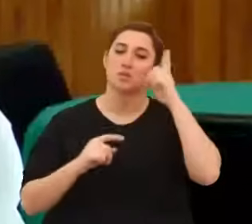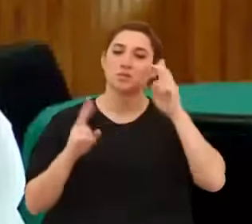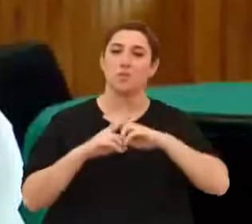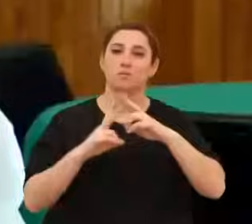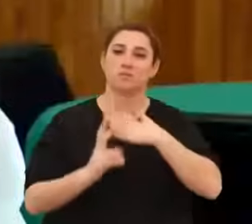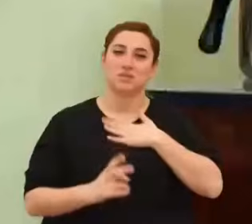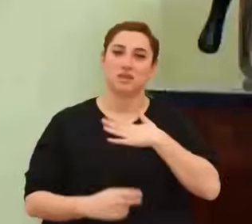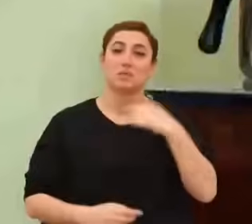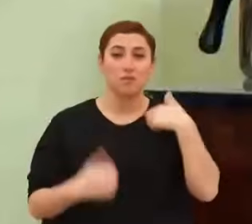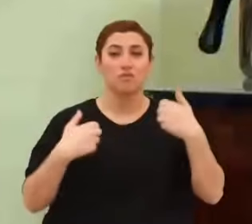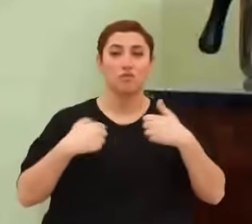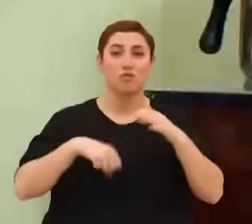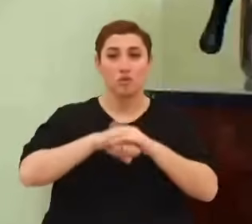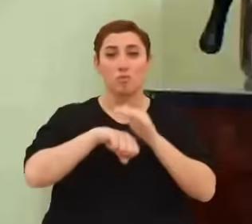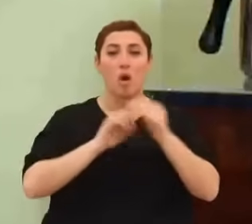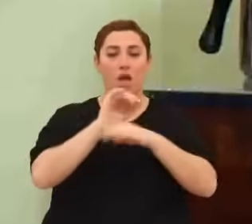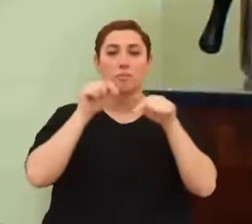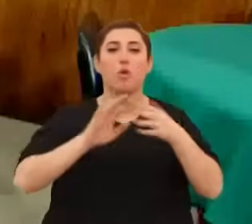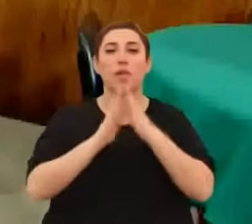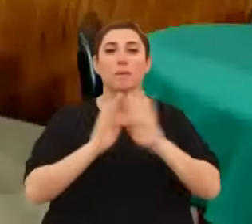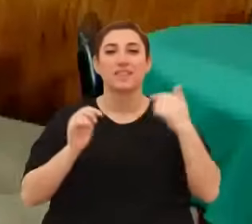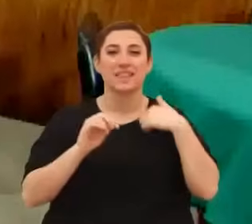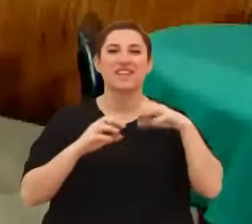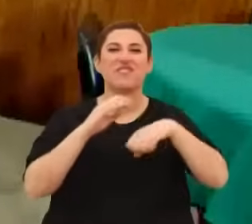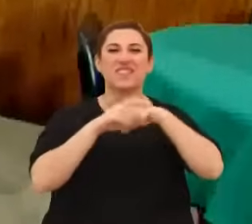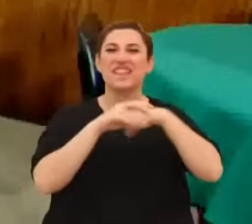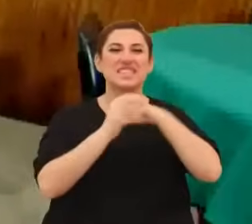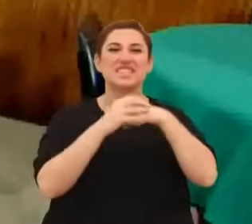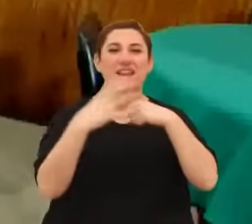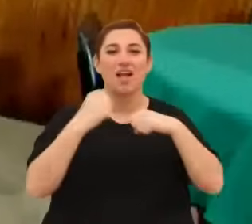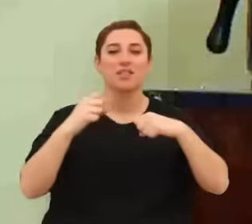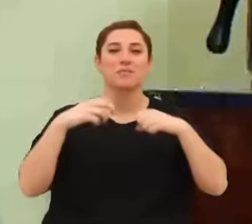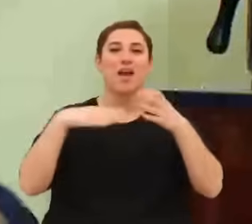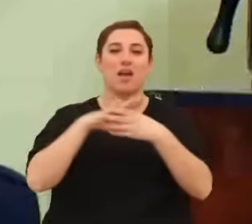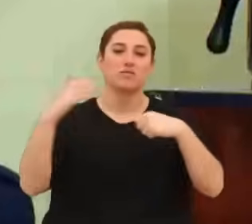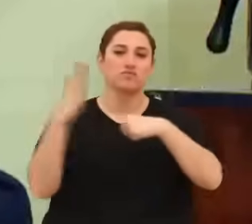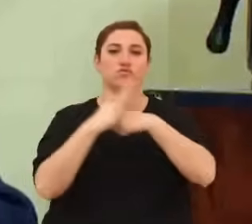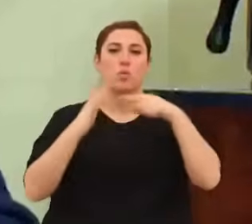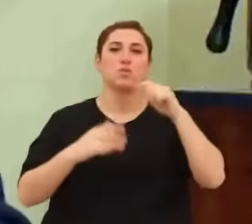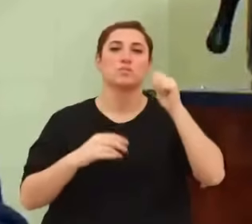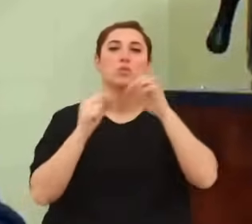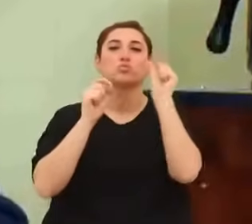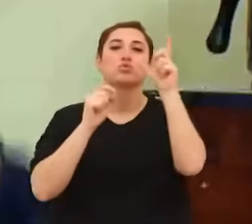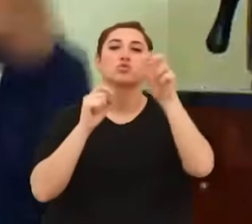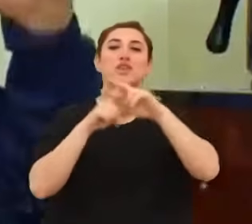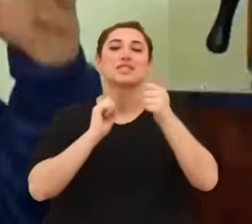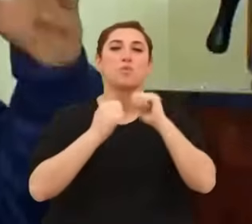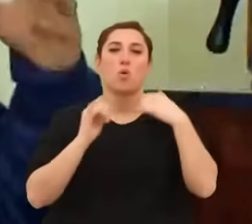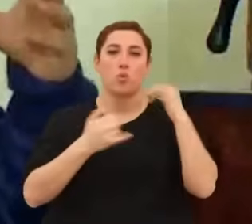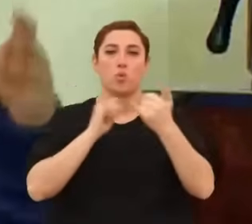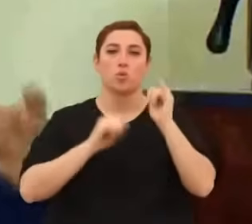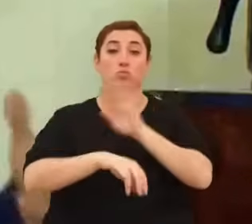başkomiserim. Benim futbol hayatım da işte böyle bitmişti. Dizi aldığım bir krambonun darbesiyle. O zaman Buca Spor'da oynuyorum. Sol